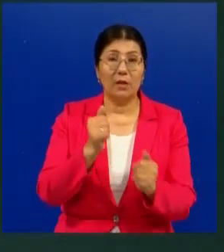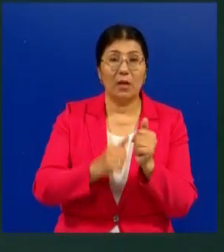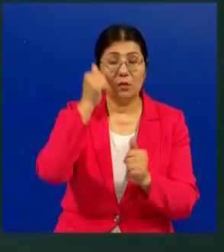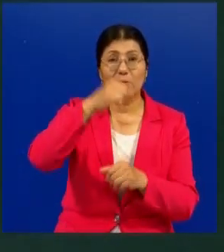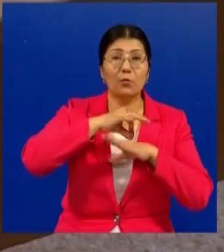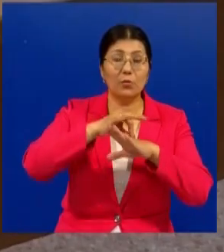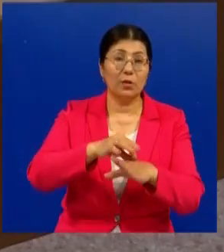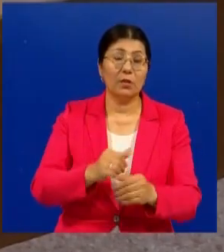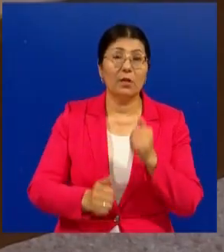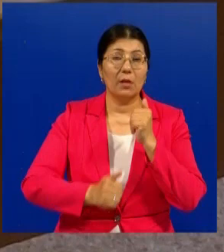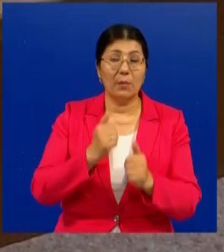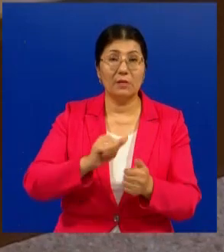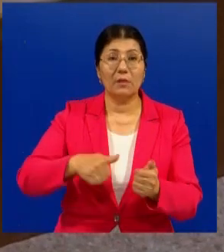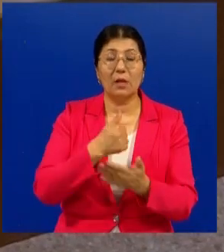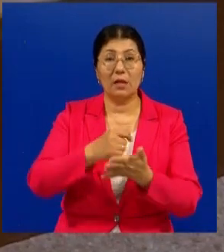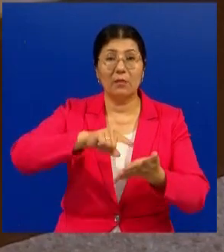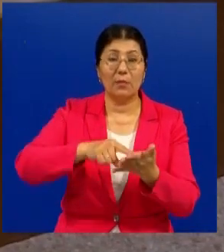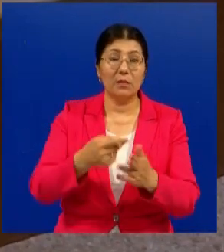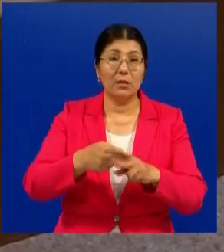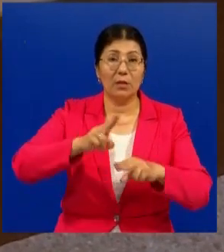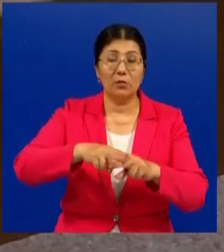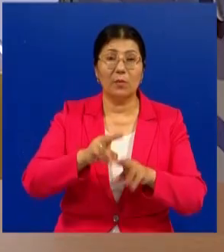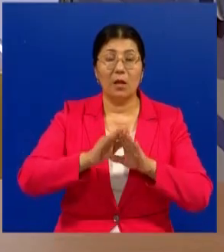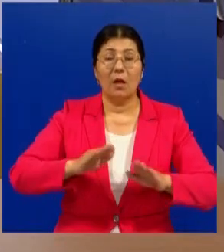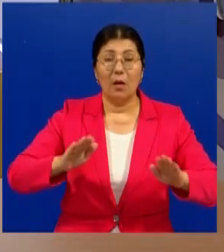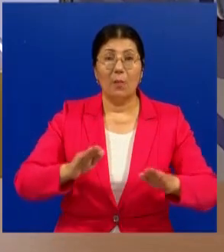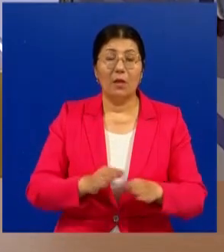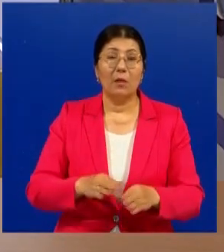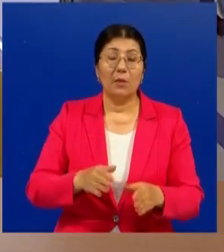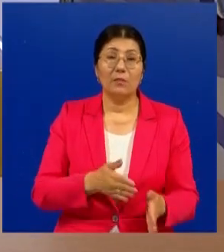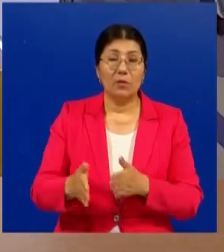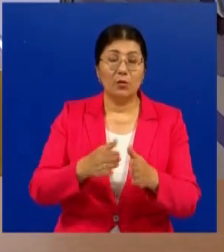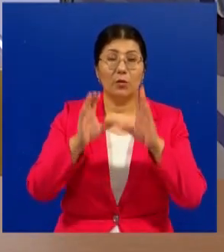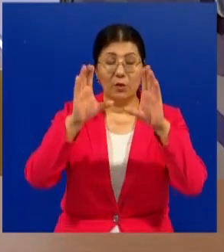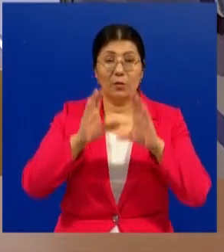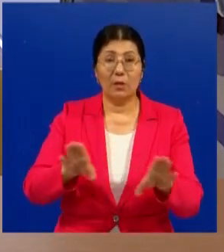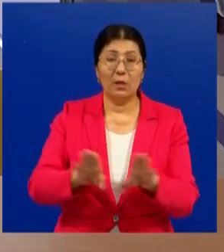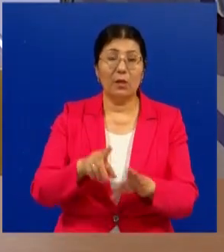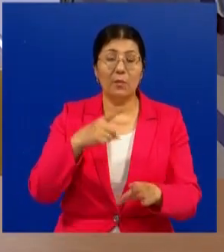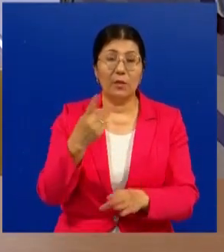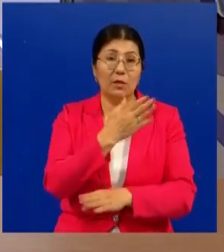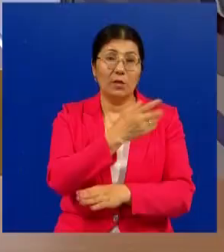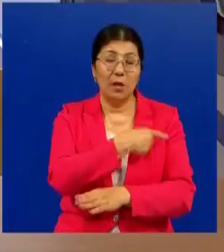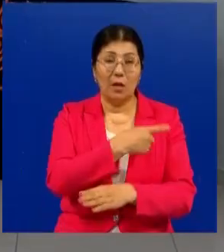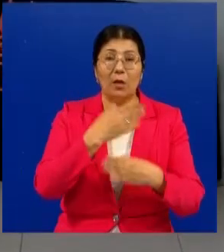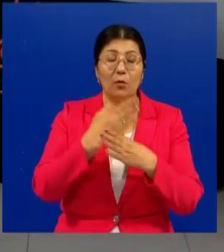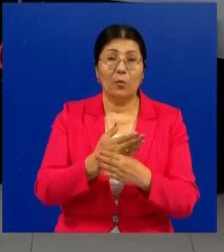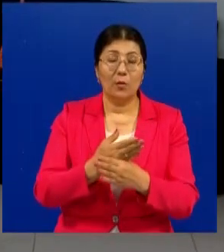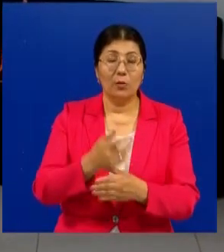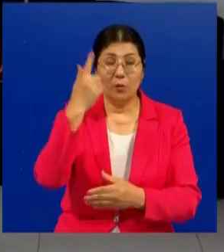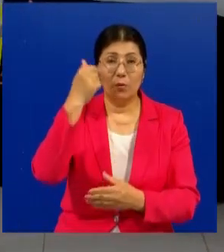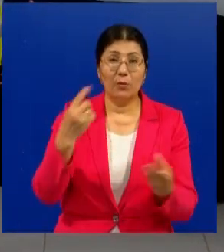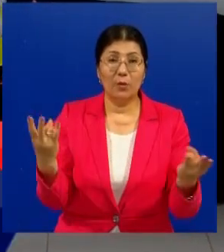жас инспекторлар съезінің мақсаты да осы. Мектеп оқушылары жол ережесімен қатар алғашқы көмек көрсетуден де хабардар. Қатты